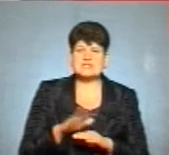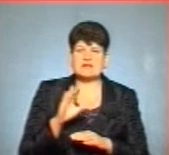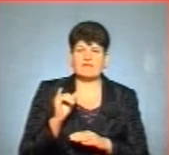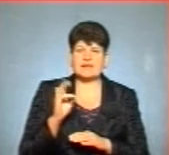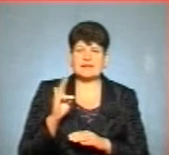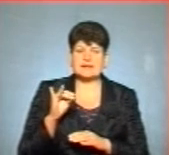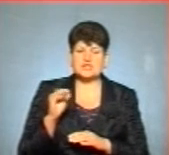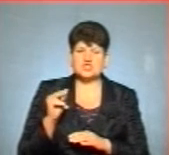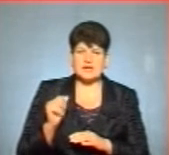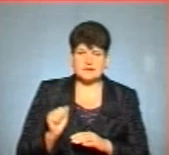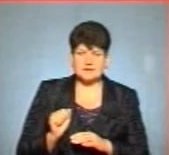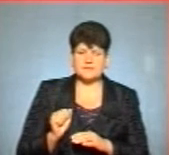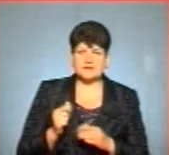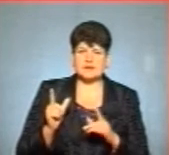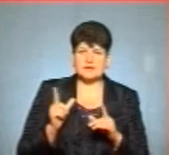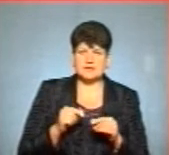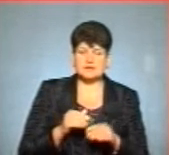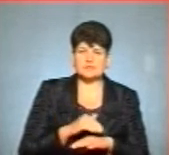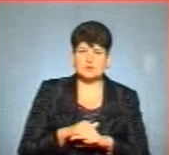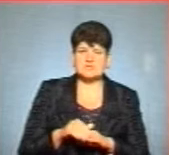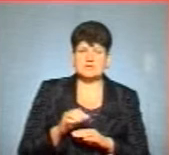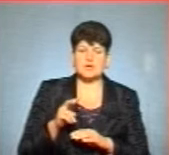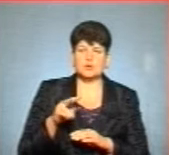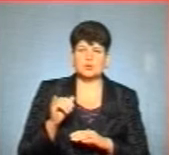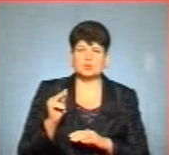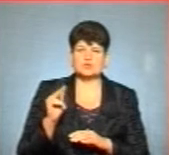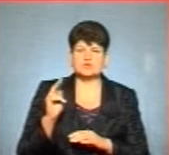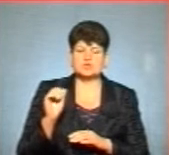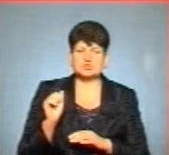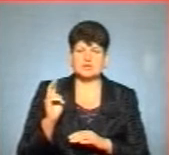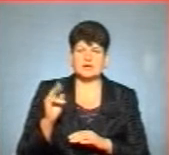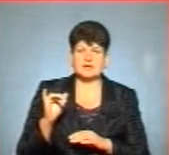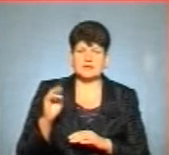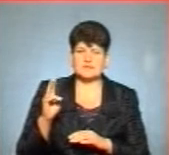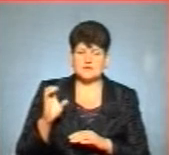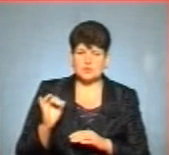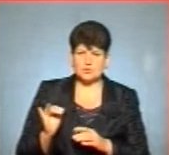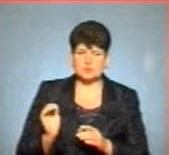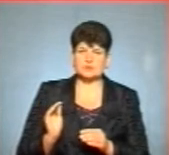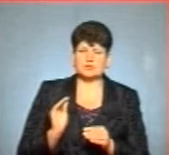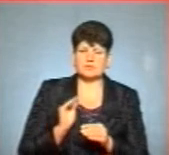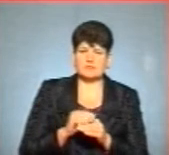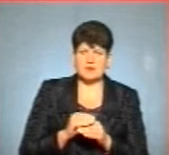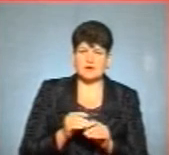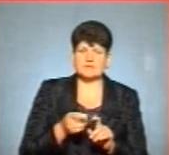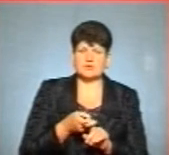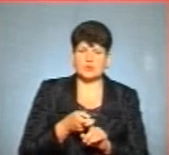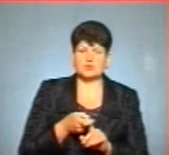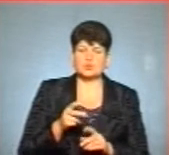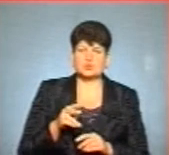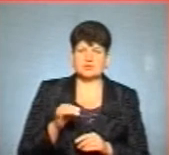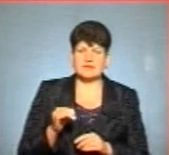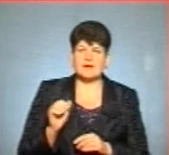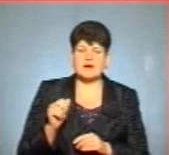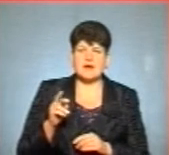даний час проходить вулицею Степана Будного Лучиківського, тим самим забезпечуючи додаткове сполучення району вулиці Лучиківського з